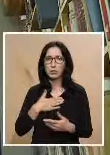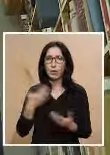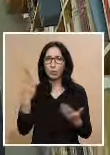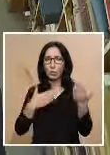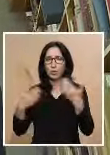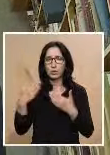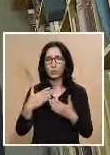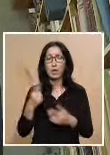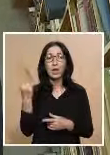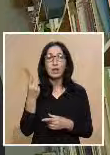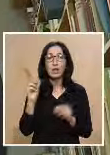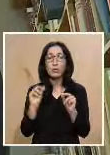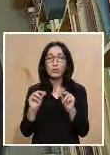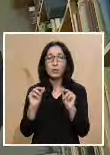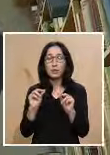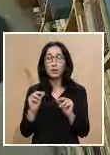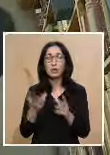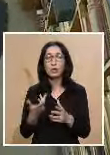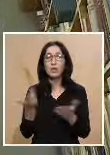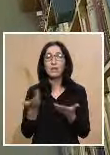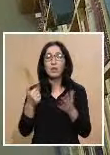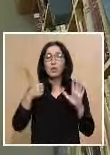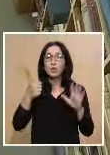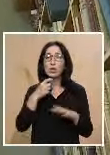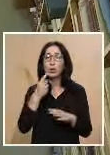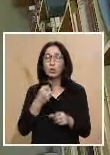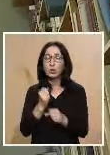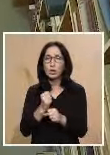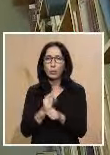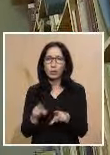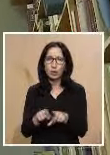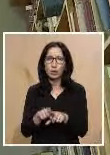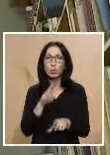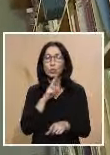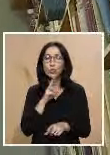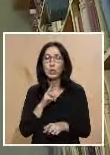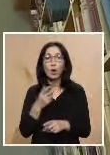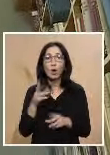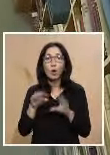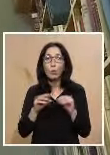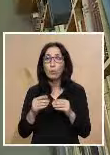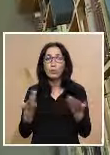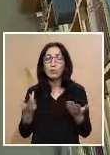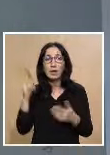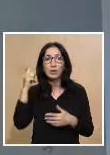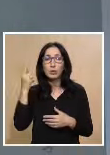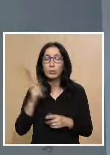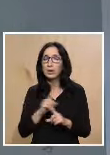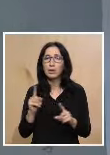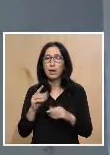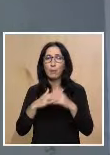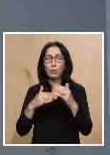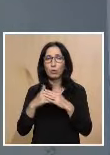образование. Една от възпитаничките на филиала вече 6-та година работи като учител. Любопитно ни е за какво смята, че не я